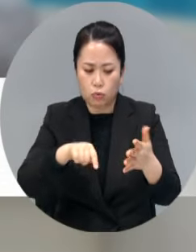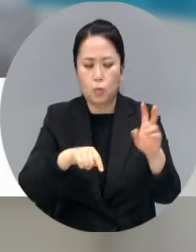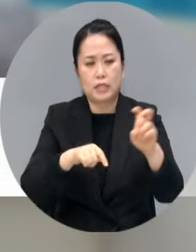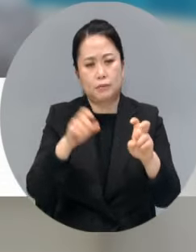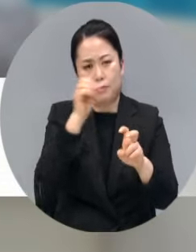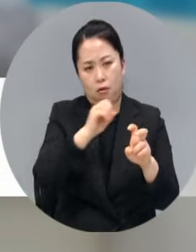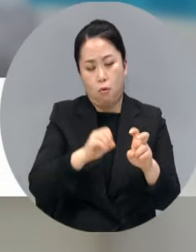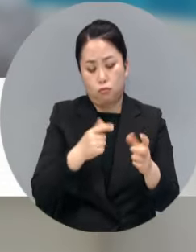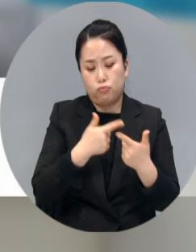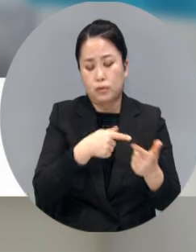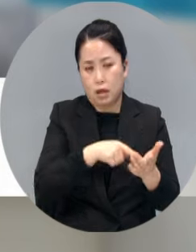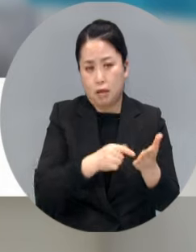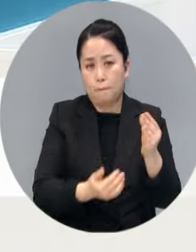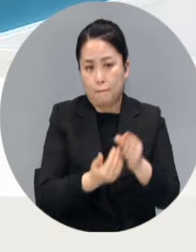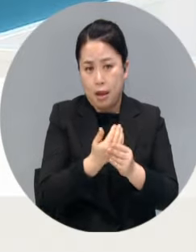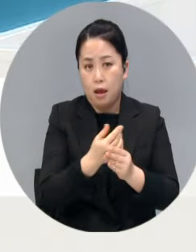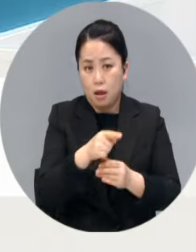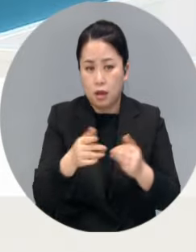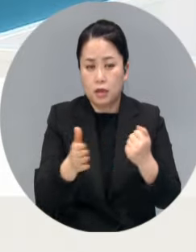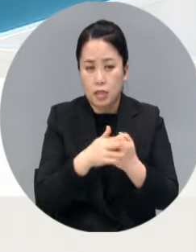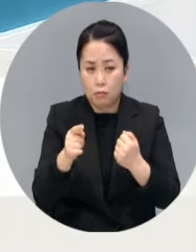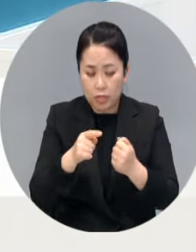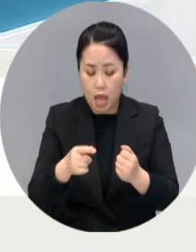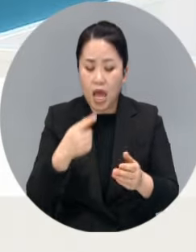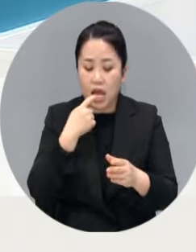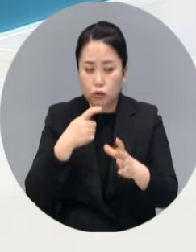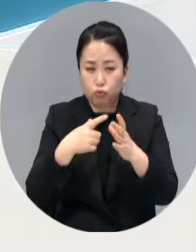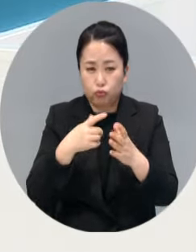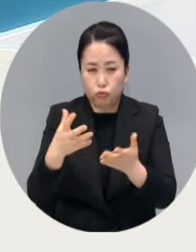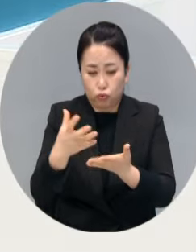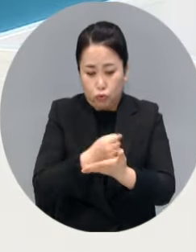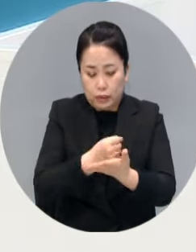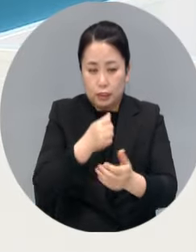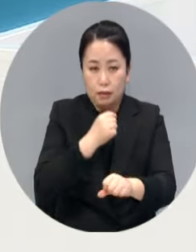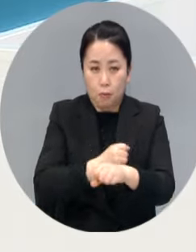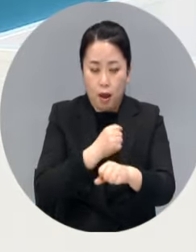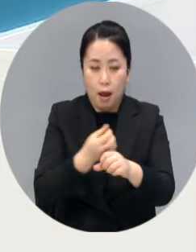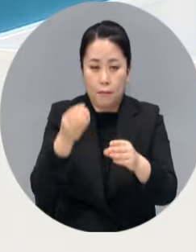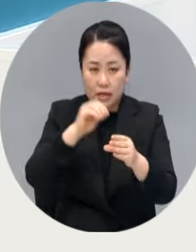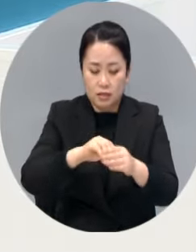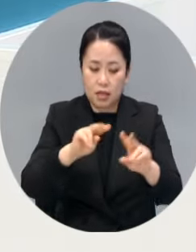수준으로 노동청은 추징금을 포함해 230억 원을 환수 조치했습니다.